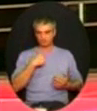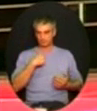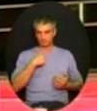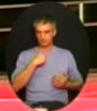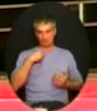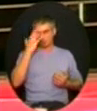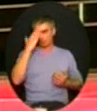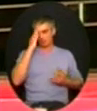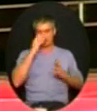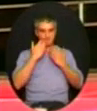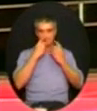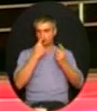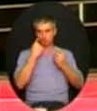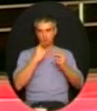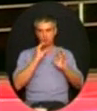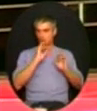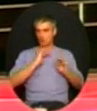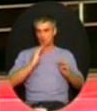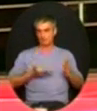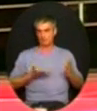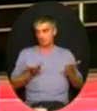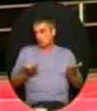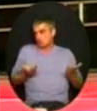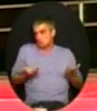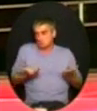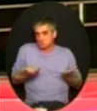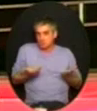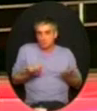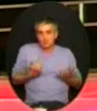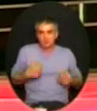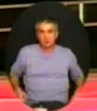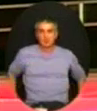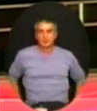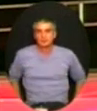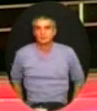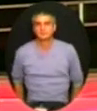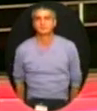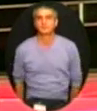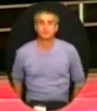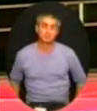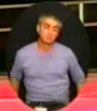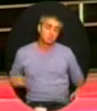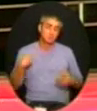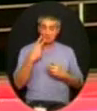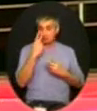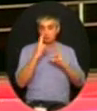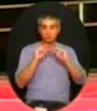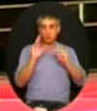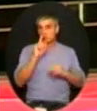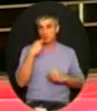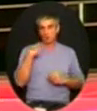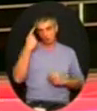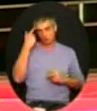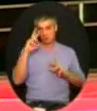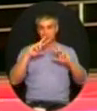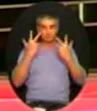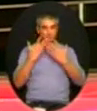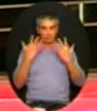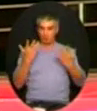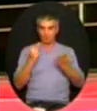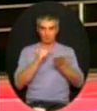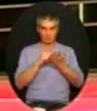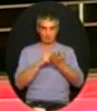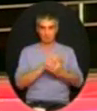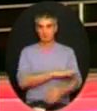אני לא בקיאה בפרשה הפלילית של דוד ביטן. אנחנו ניזונים ממה שמתפרסם. יכול להיות שאני יודעת יותר מהציבור הרחב, ואכן